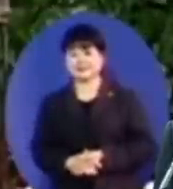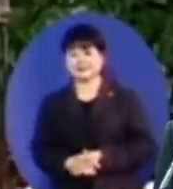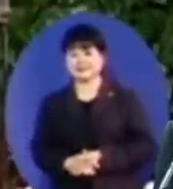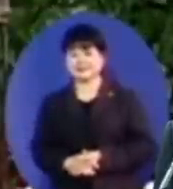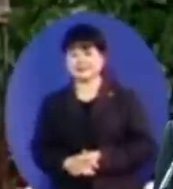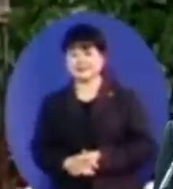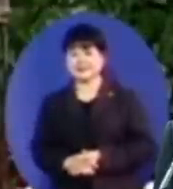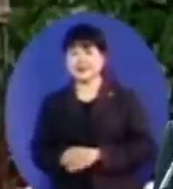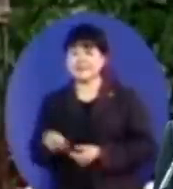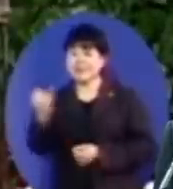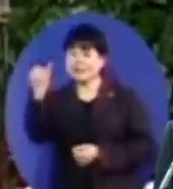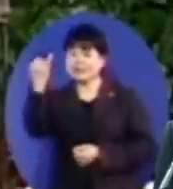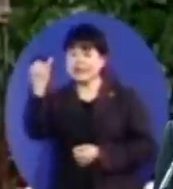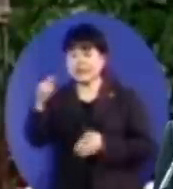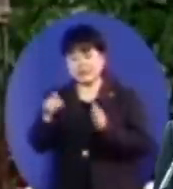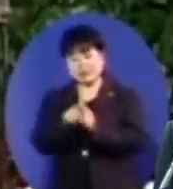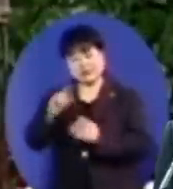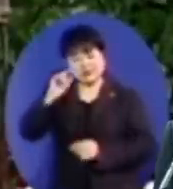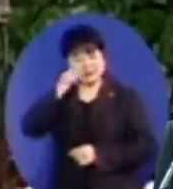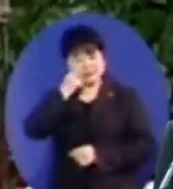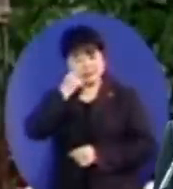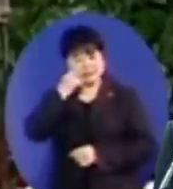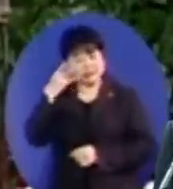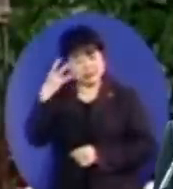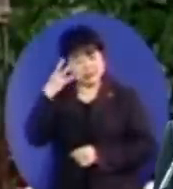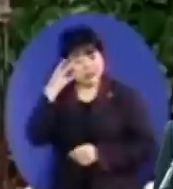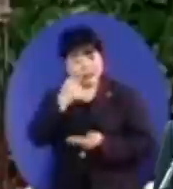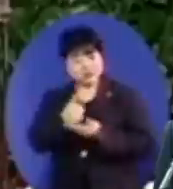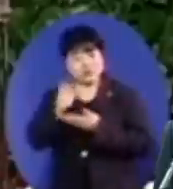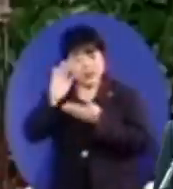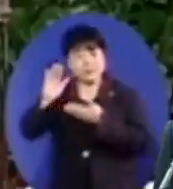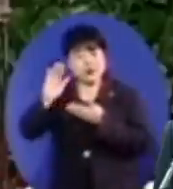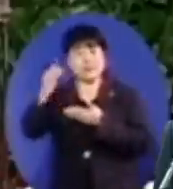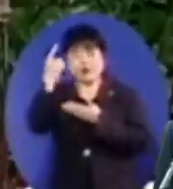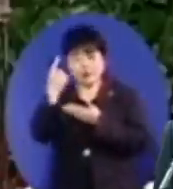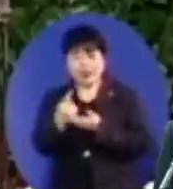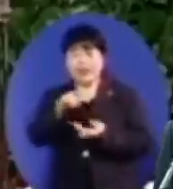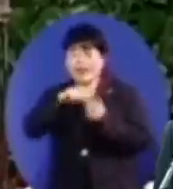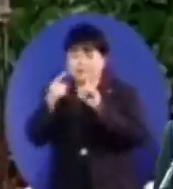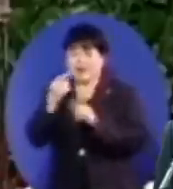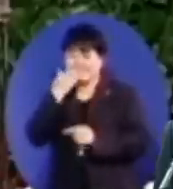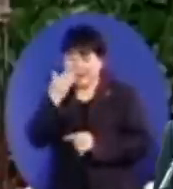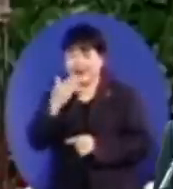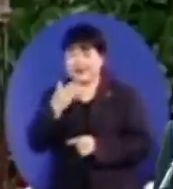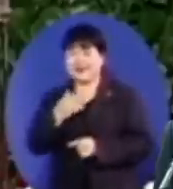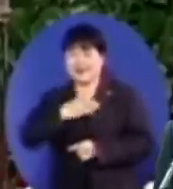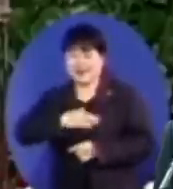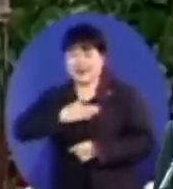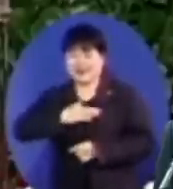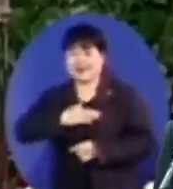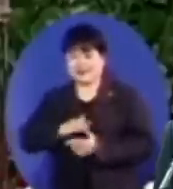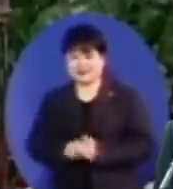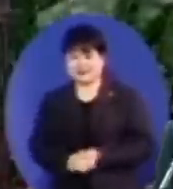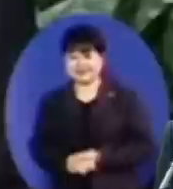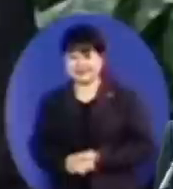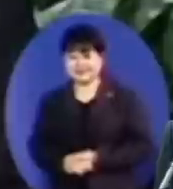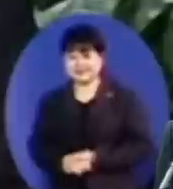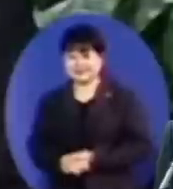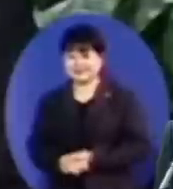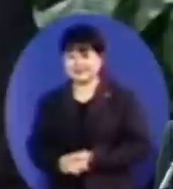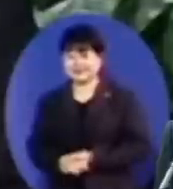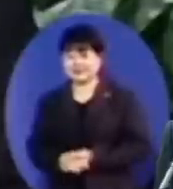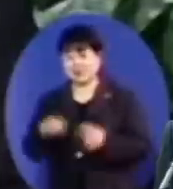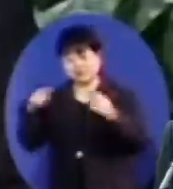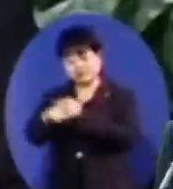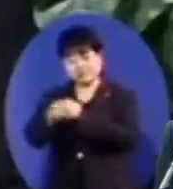마르다는 그들 믿을 수 없습니다. 예, 주님은 장차 오실 메시아인 줄 나는 믿습니다. 도문스답을